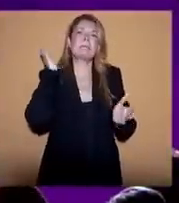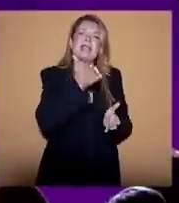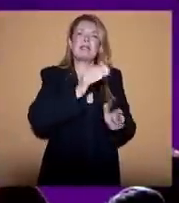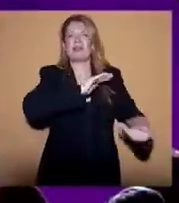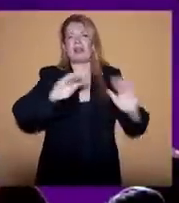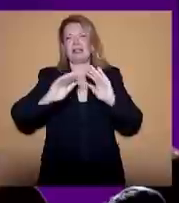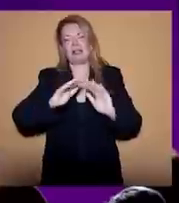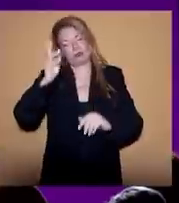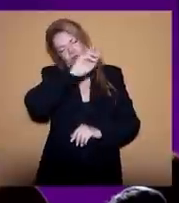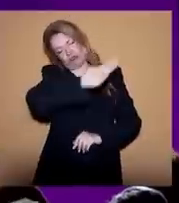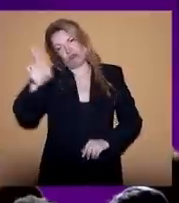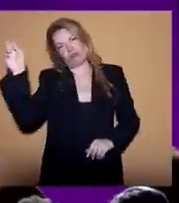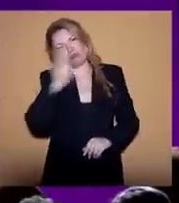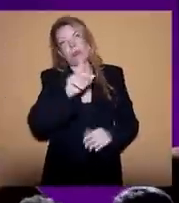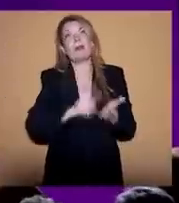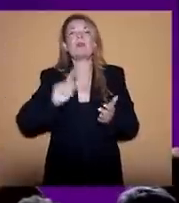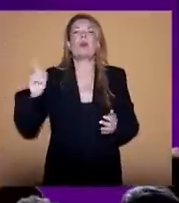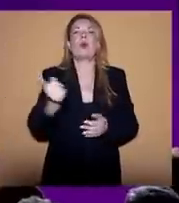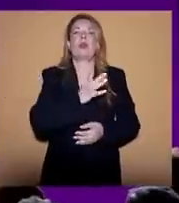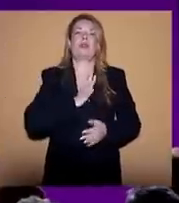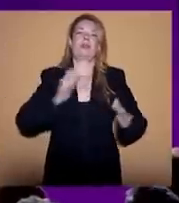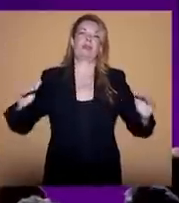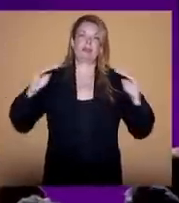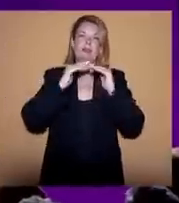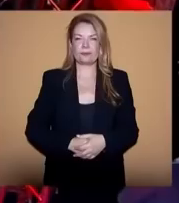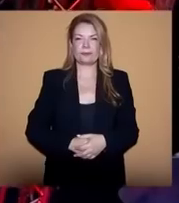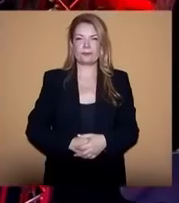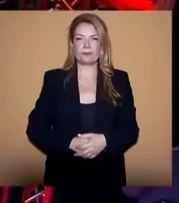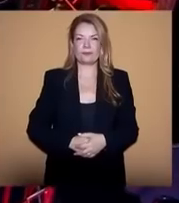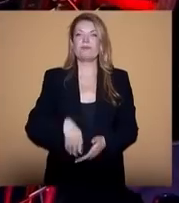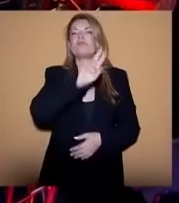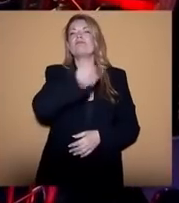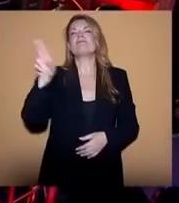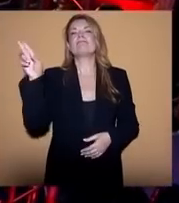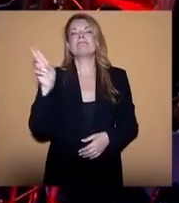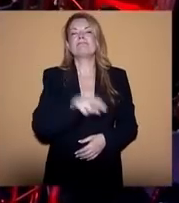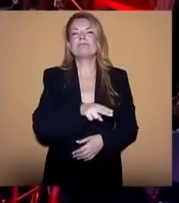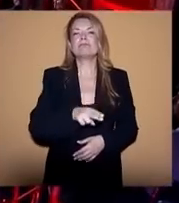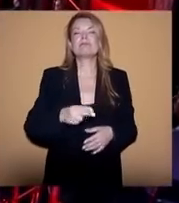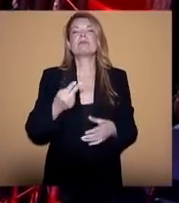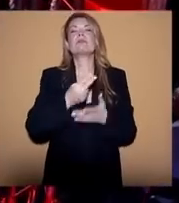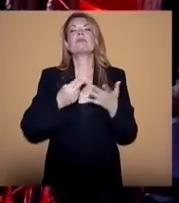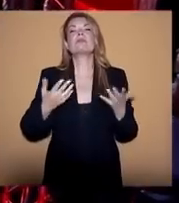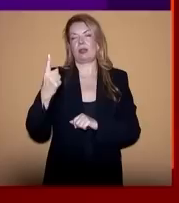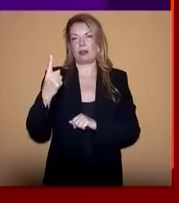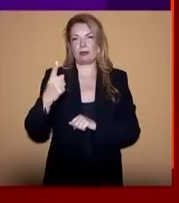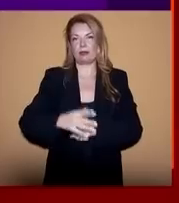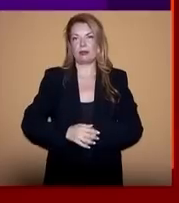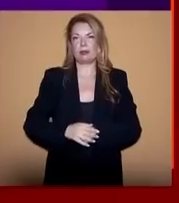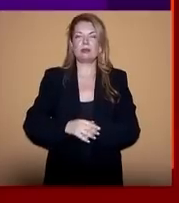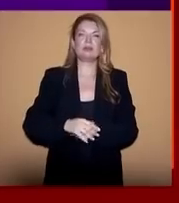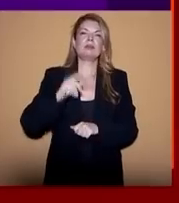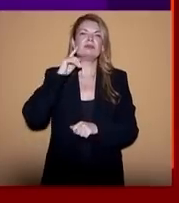οι πολίτες πρέπει να είναι ίσοι απέναντι στον νόμο. Καταργούμε τις δυσμενείς διατάξεις του νόμου για